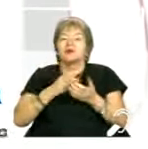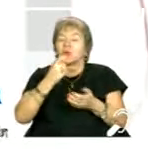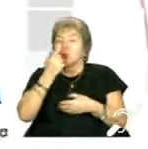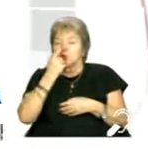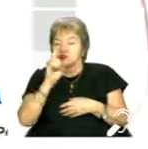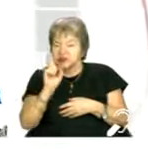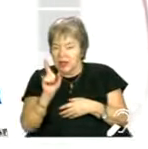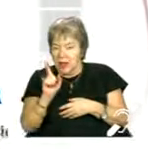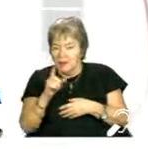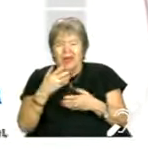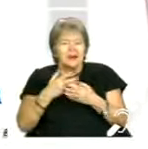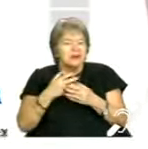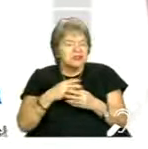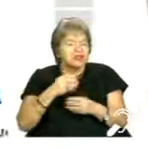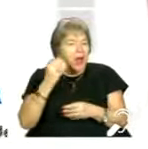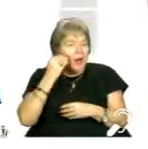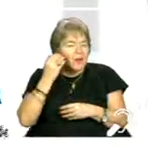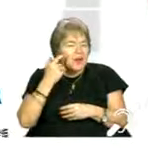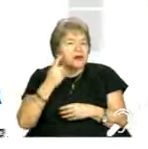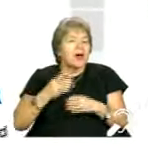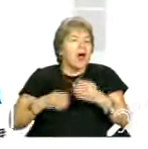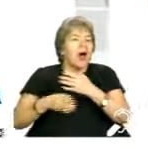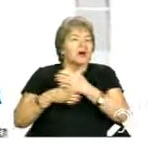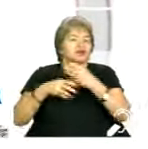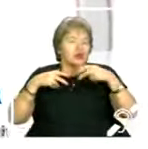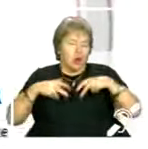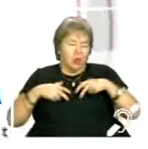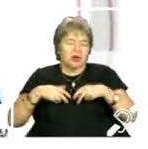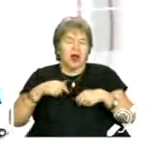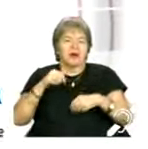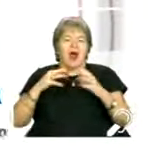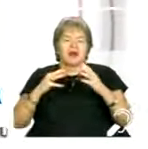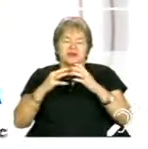aluzie la rolul washingtonului în acest război